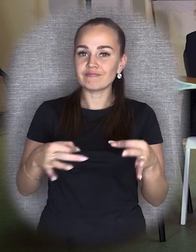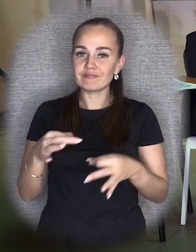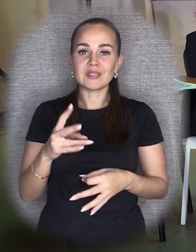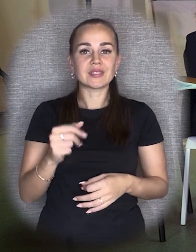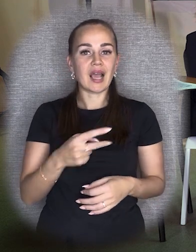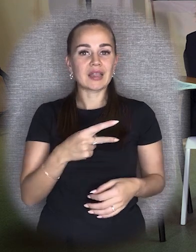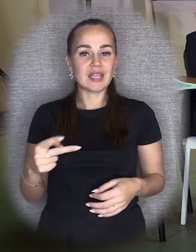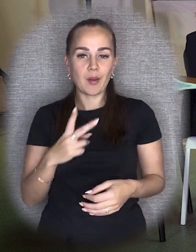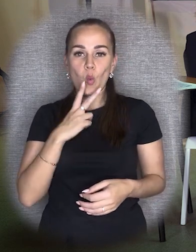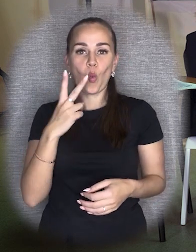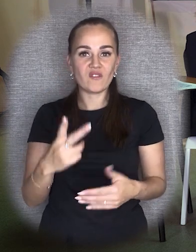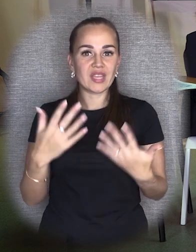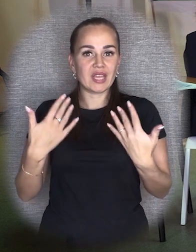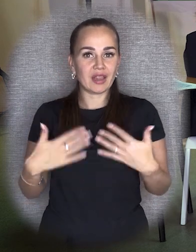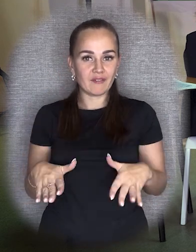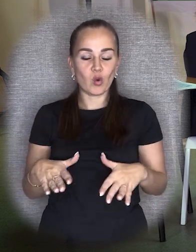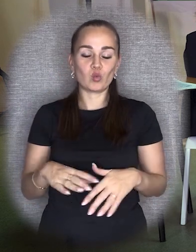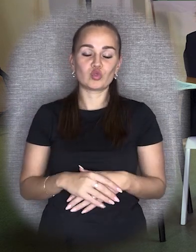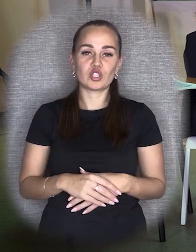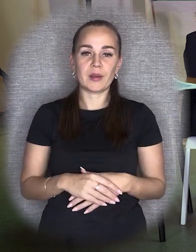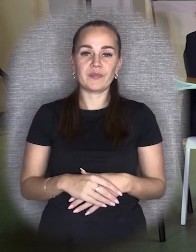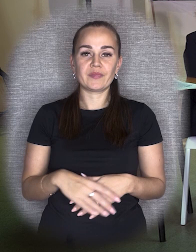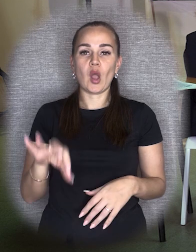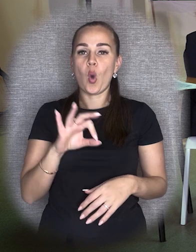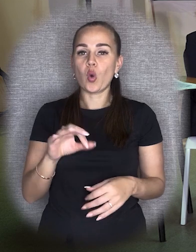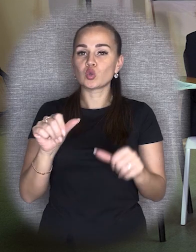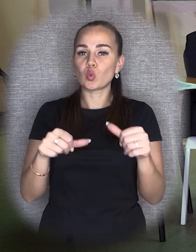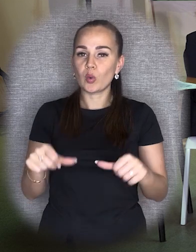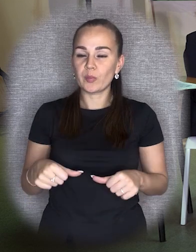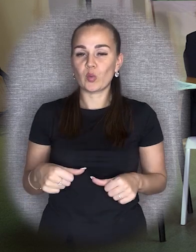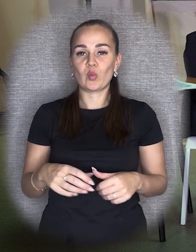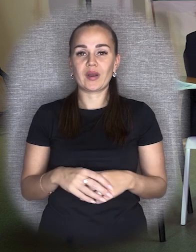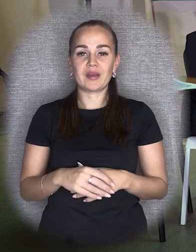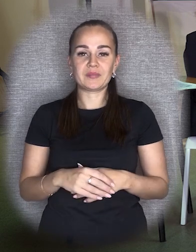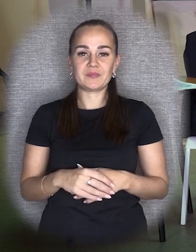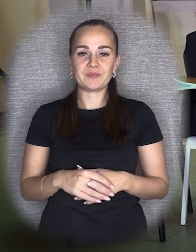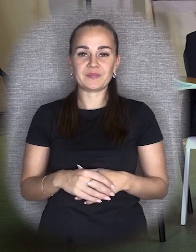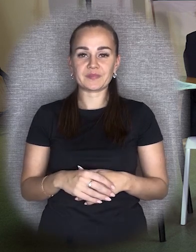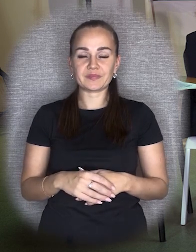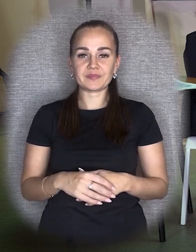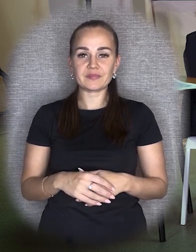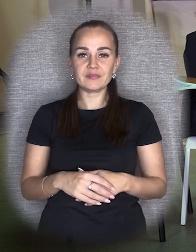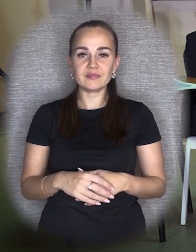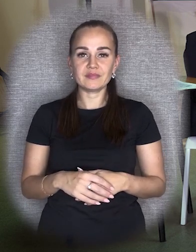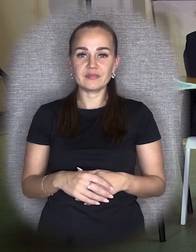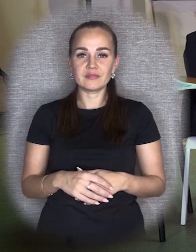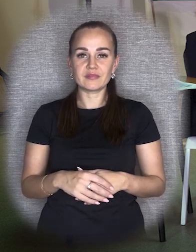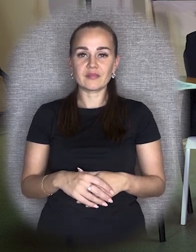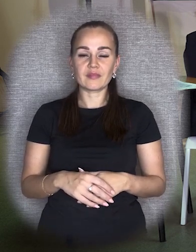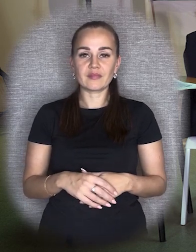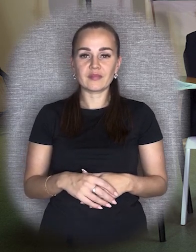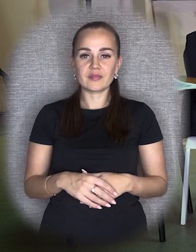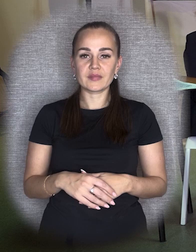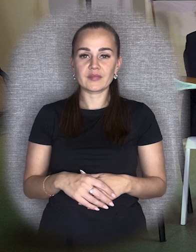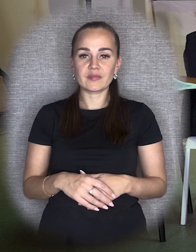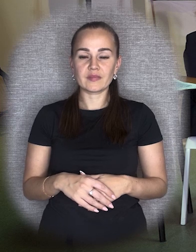порассуждать на тему увиденного и о скульптуре, и о кино, и о телевидении, и о видео.